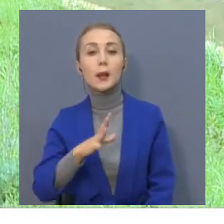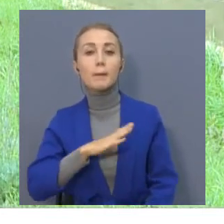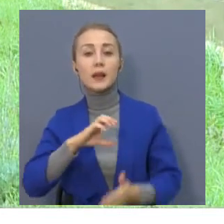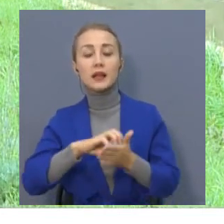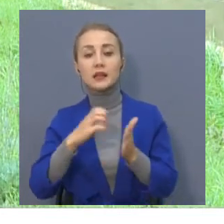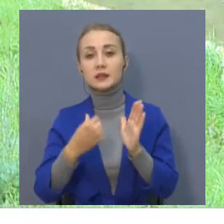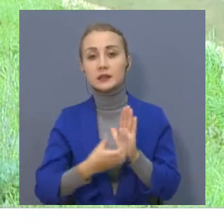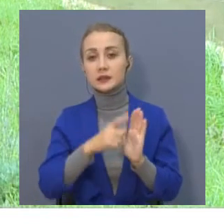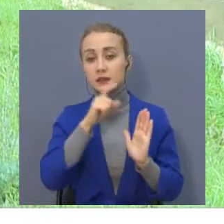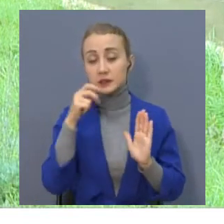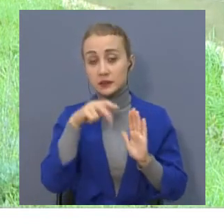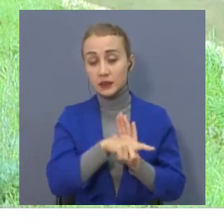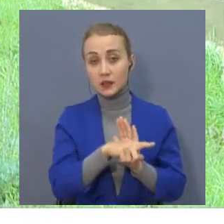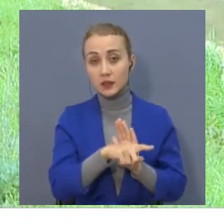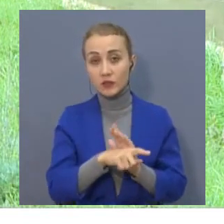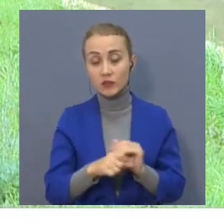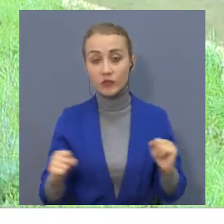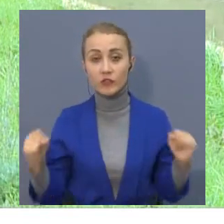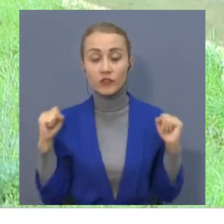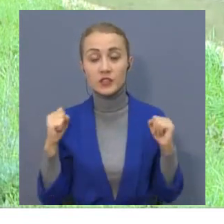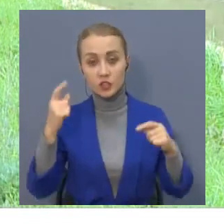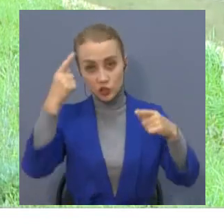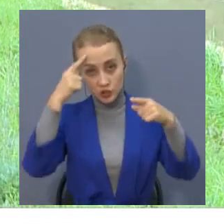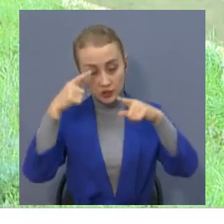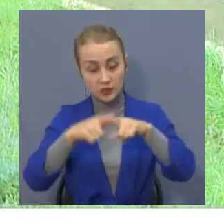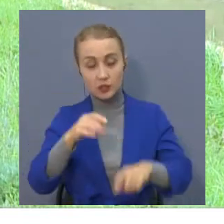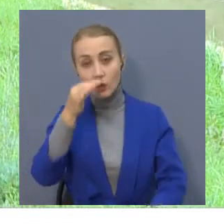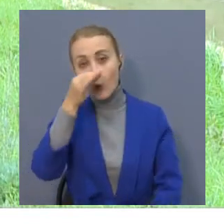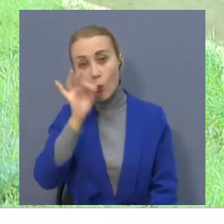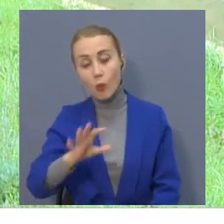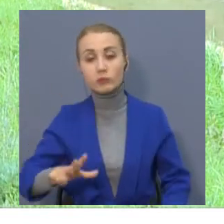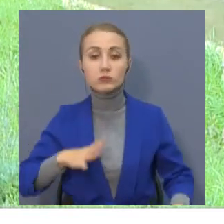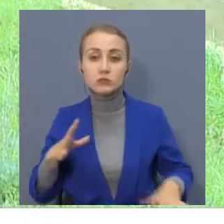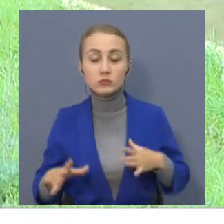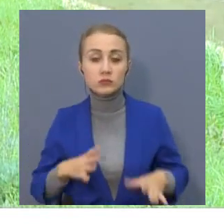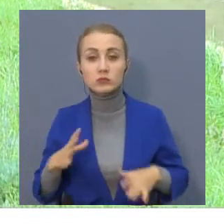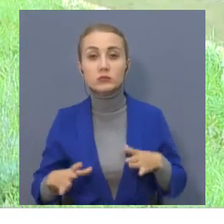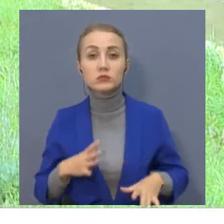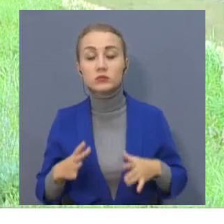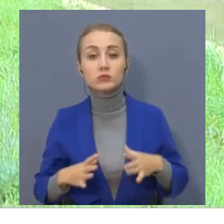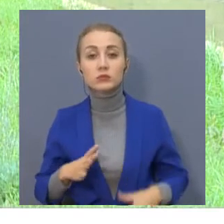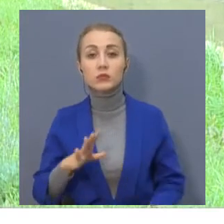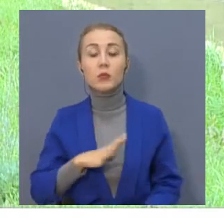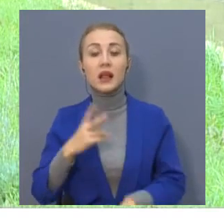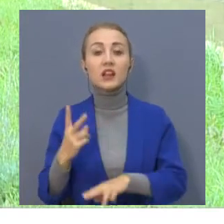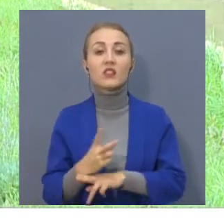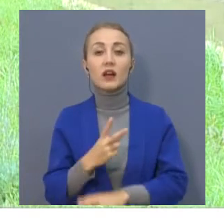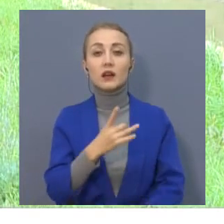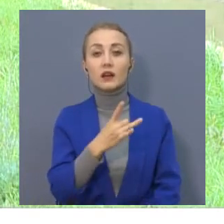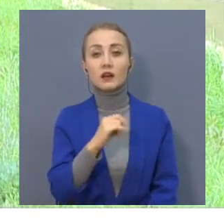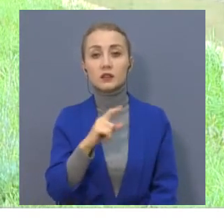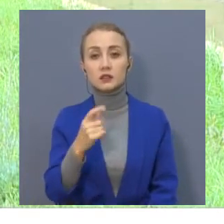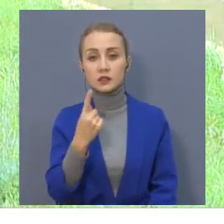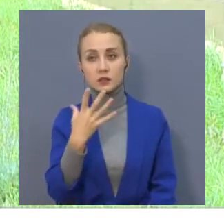дамуына мүмкіндіктің туып отырғаны осы Батырбек сияқты азаматтардың спортқа деген жанашырлығынан